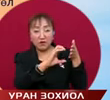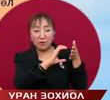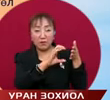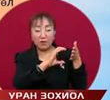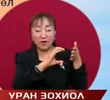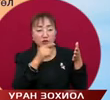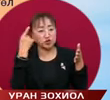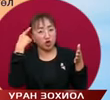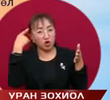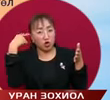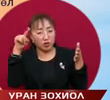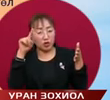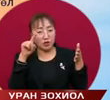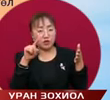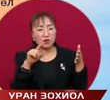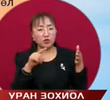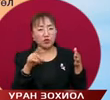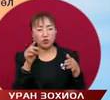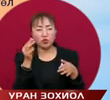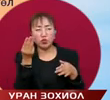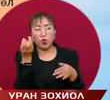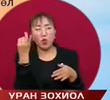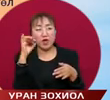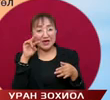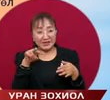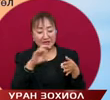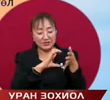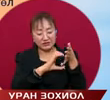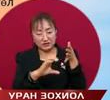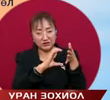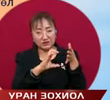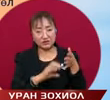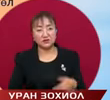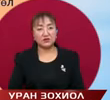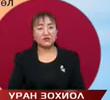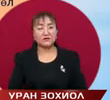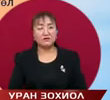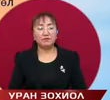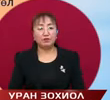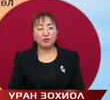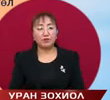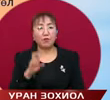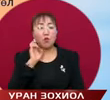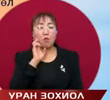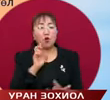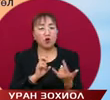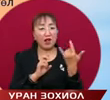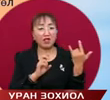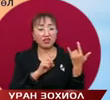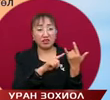өгүүлбэртүүний туйл хэсэг юм аа. Бор ат алга болсон нь яаж тайлагдав?